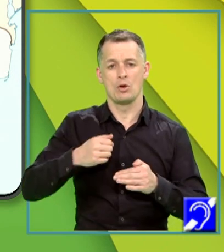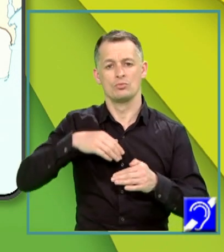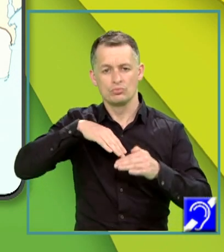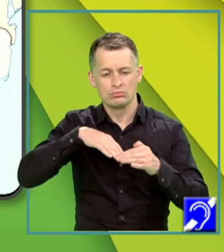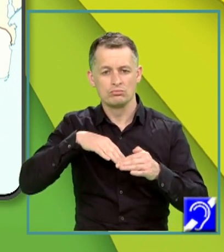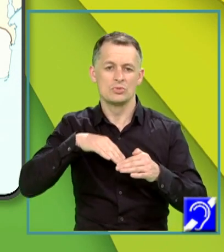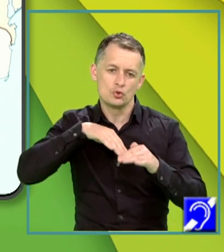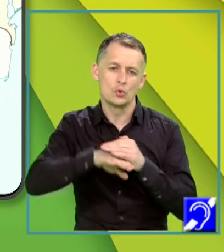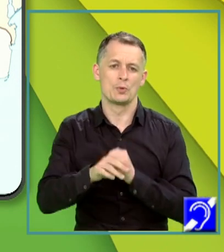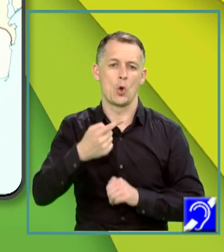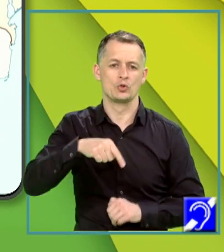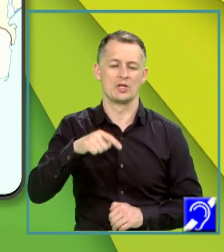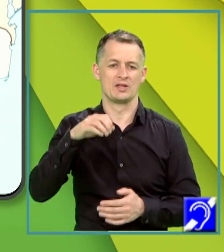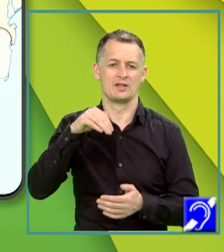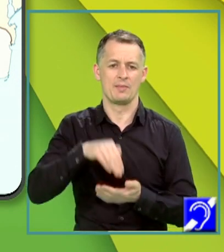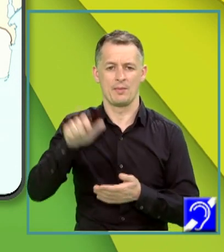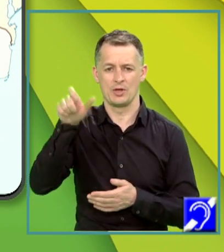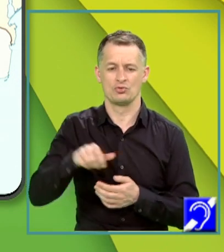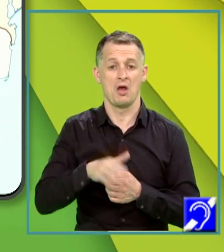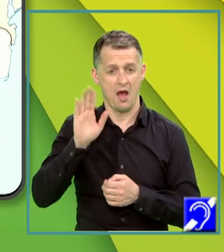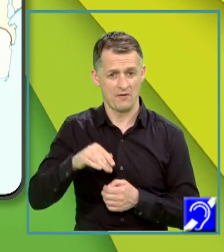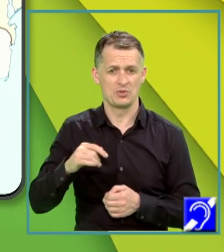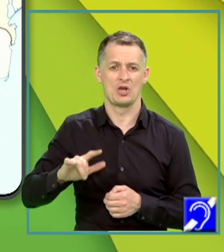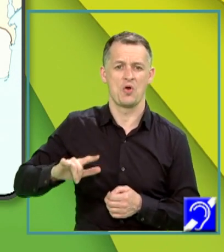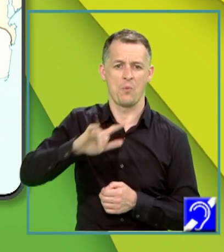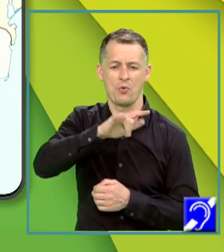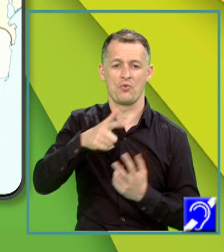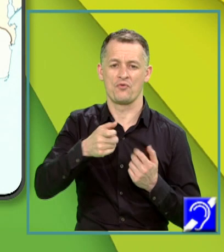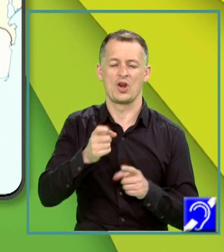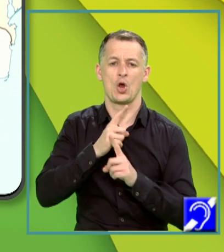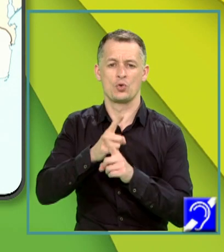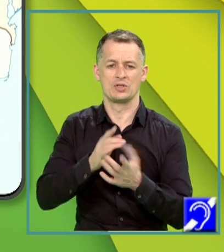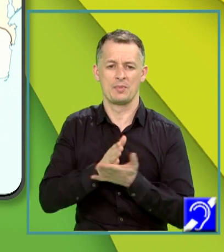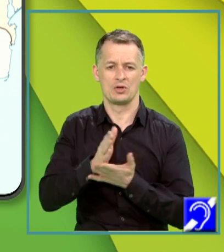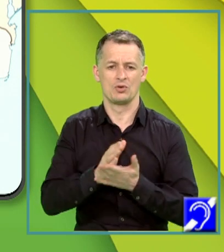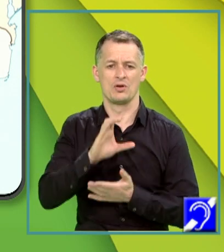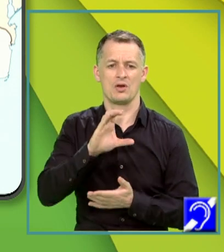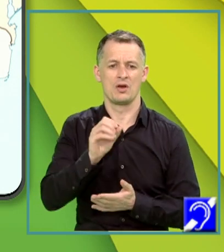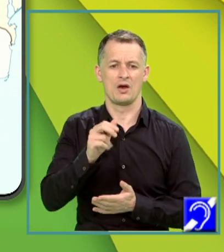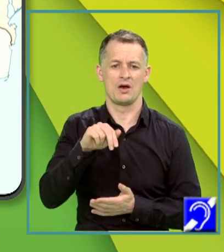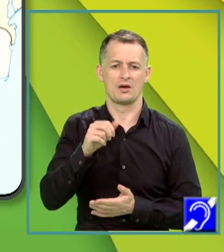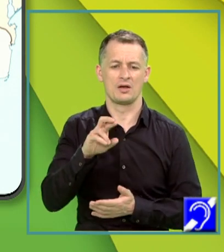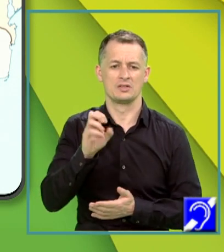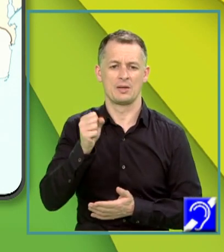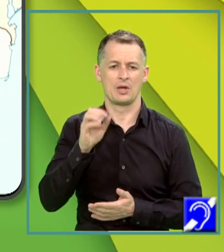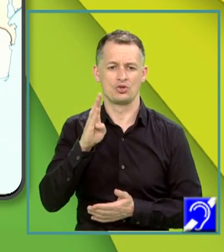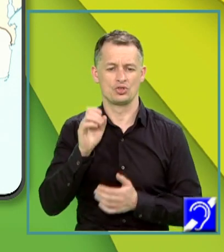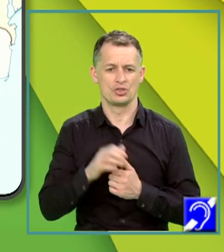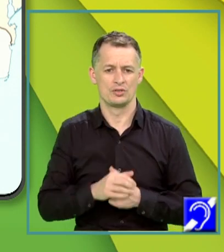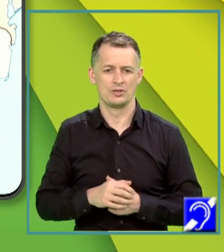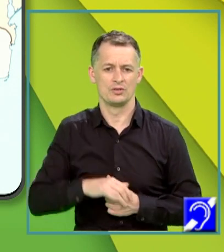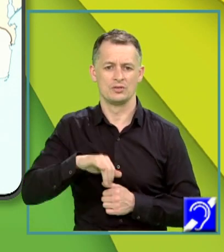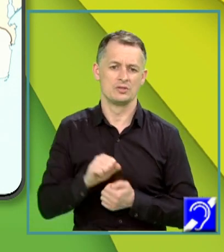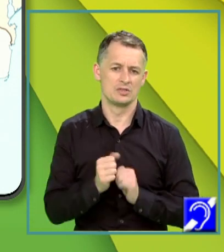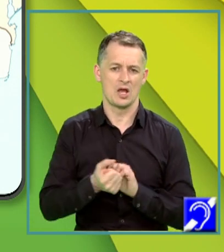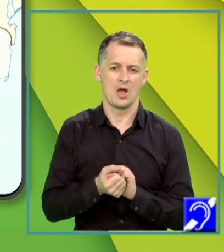avem și câteva a raporturi fără curse regulate respectiv la Caransebeș Hai raportul București Băneasa sau orez Aurel